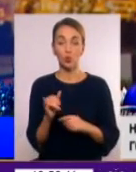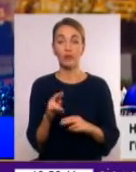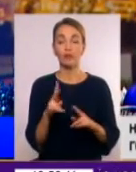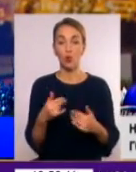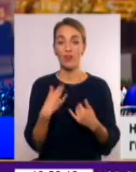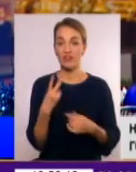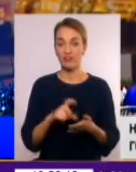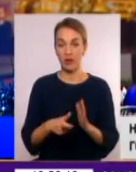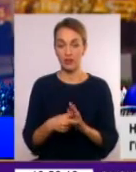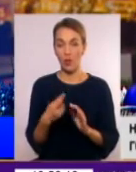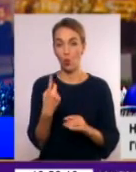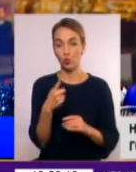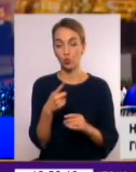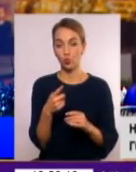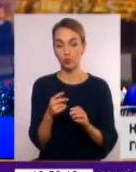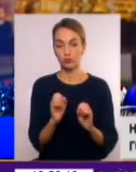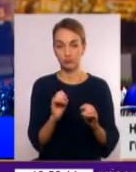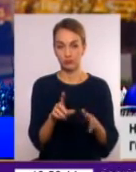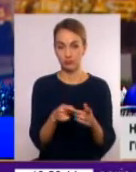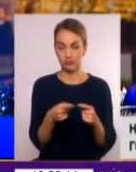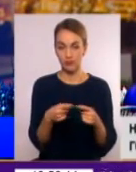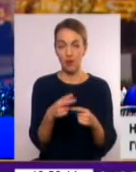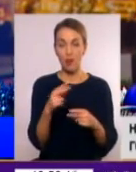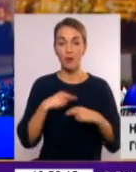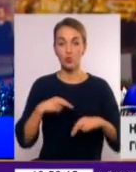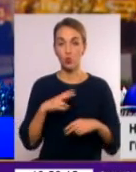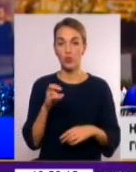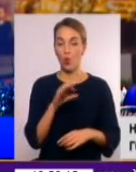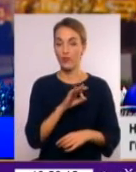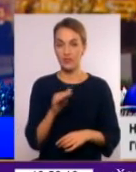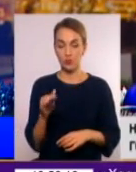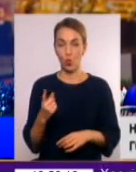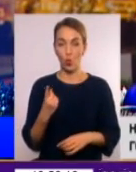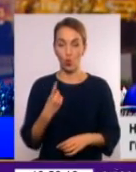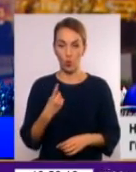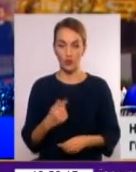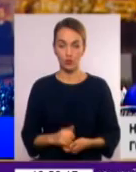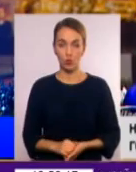мене дві квартири, я одну знімаю, я працюю неофіційно охоронником.